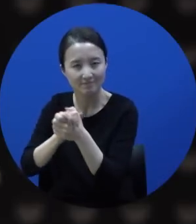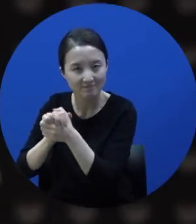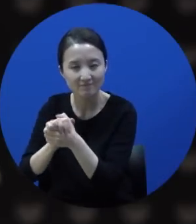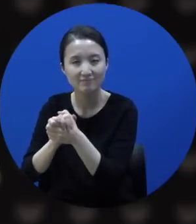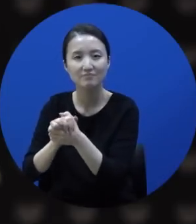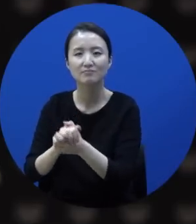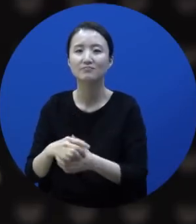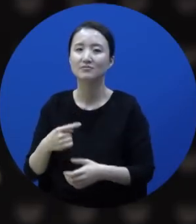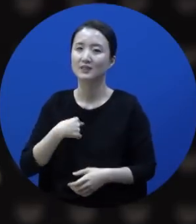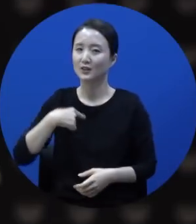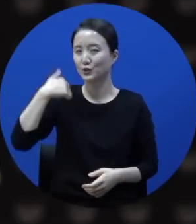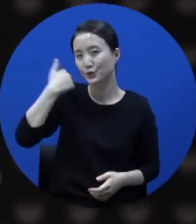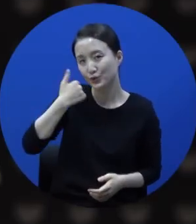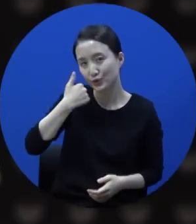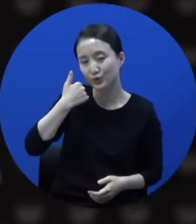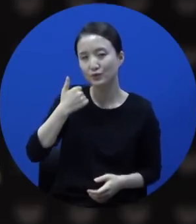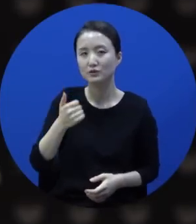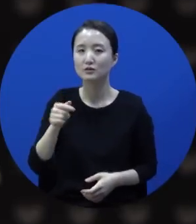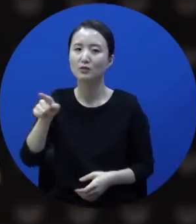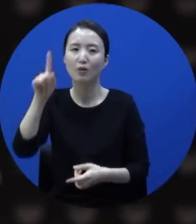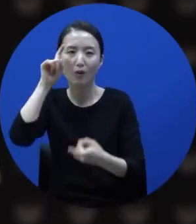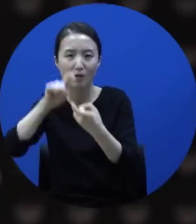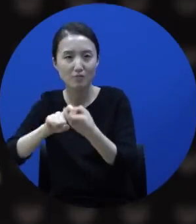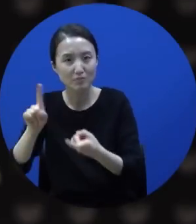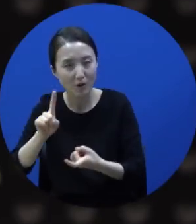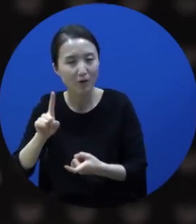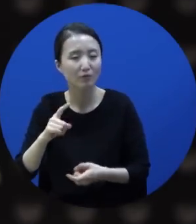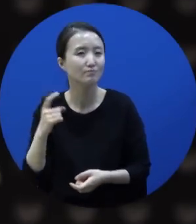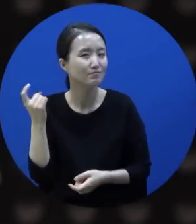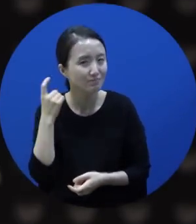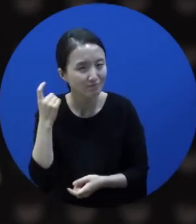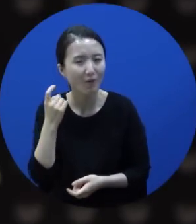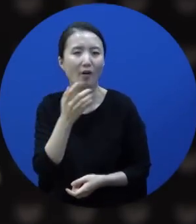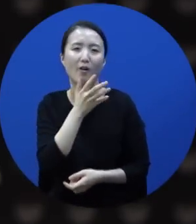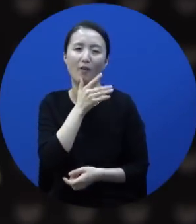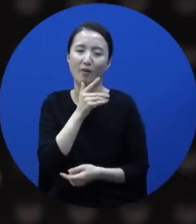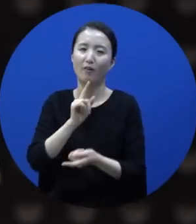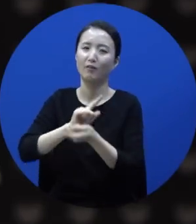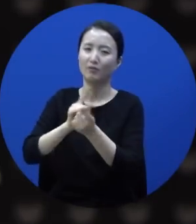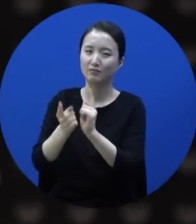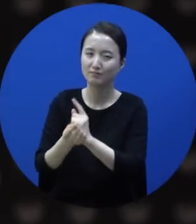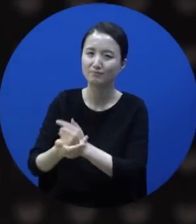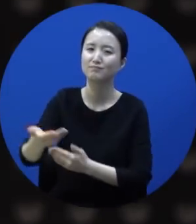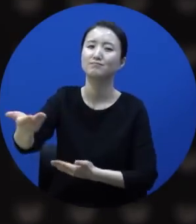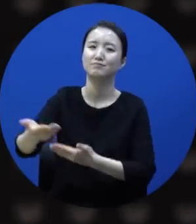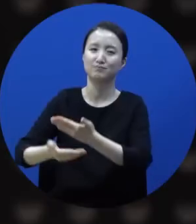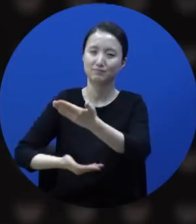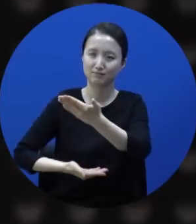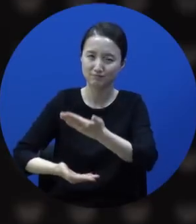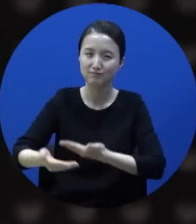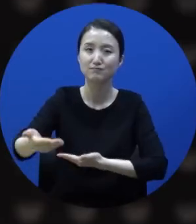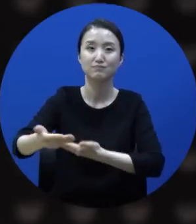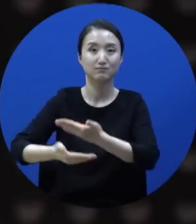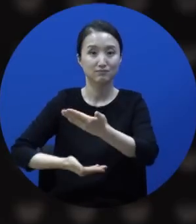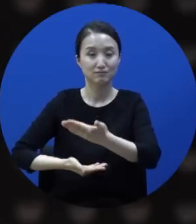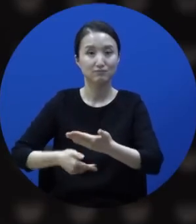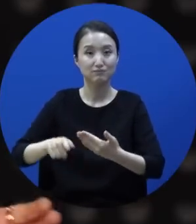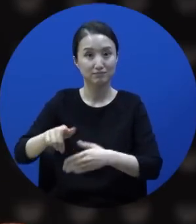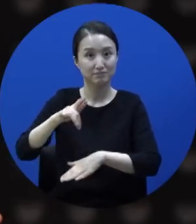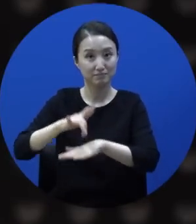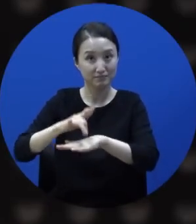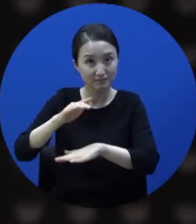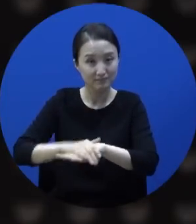그리고 그 사람들의 관심사가 뭔지 주의 깊게 들어주시고 경청해 주시는 거. 그런 습관들이 있을 때 여러분들에게